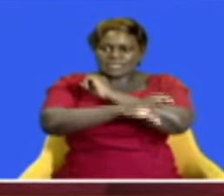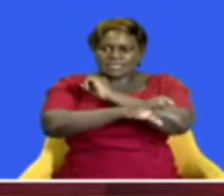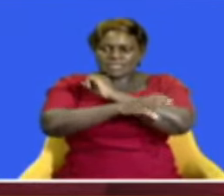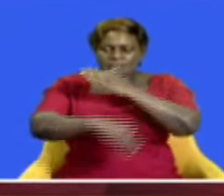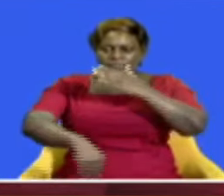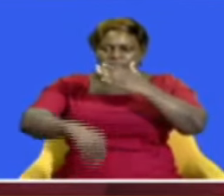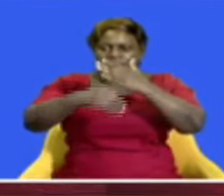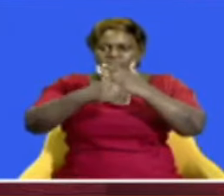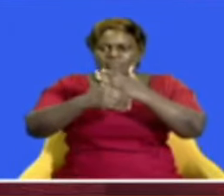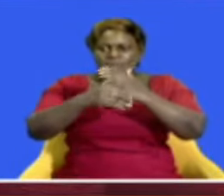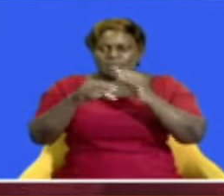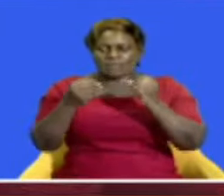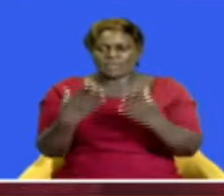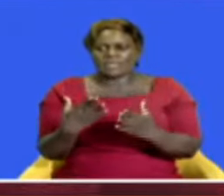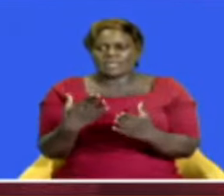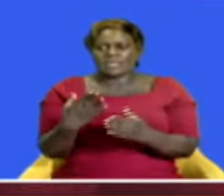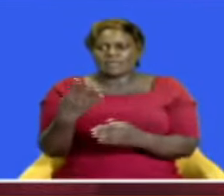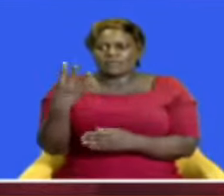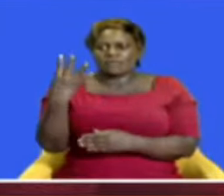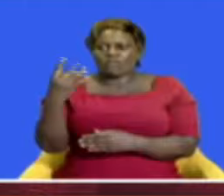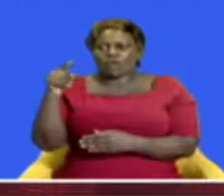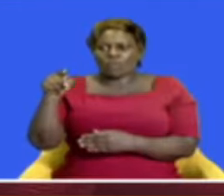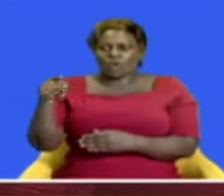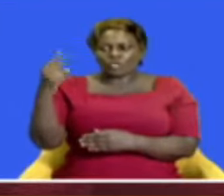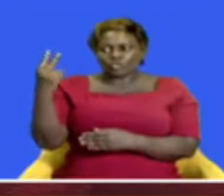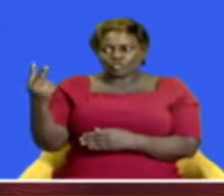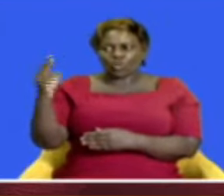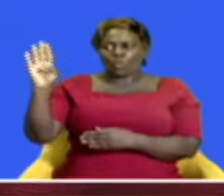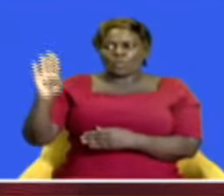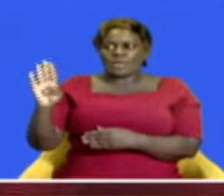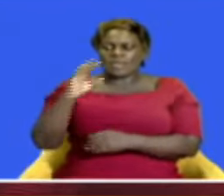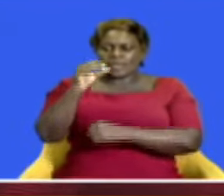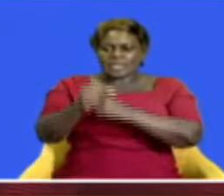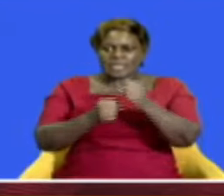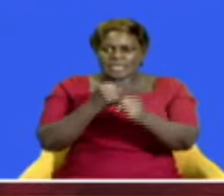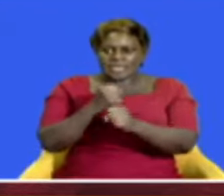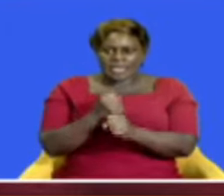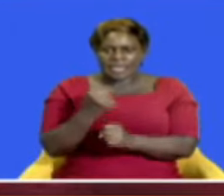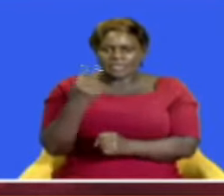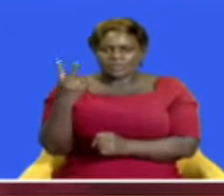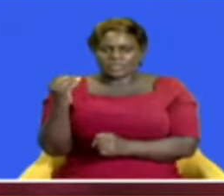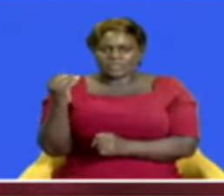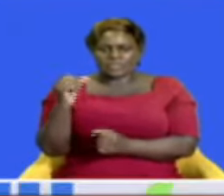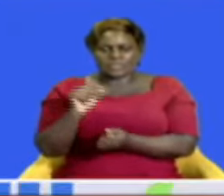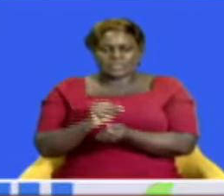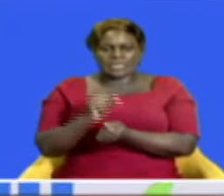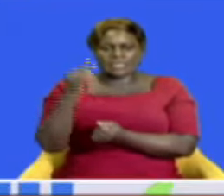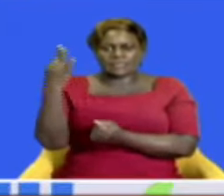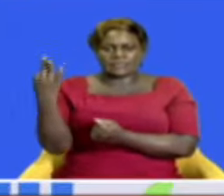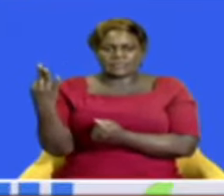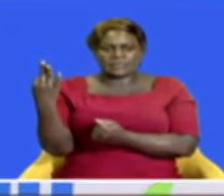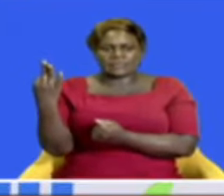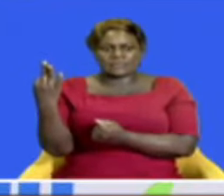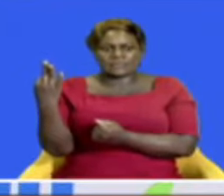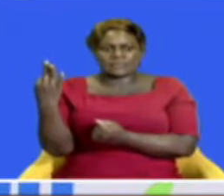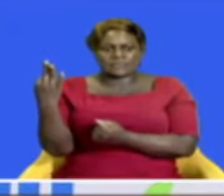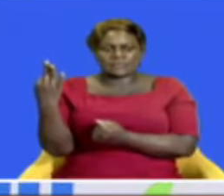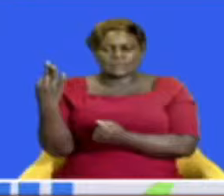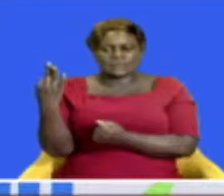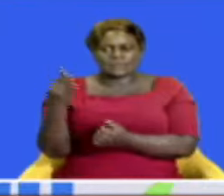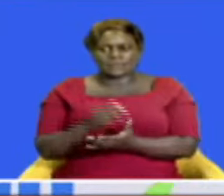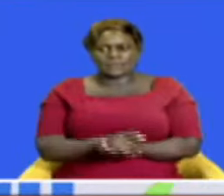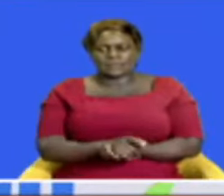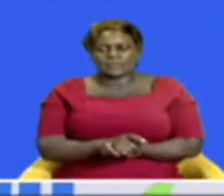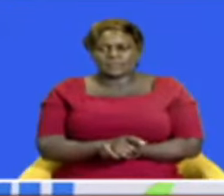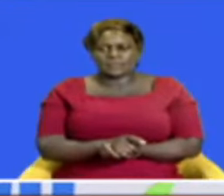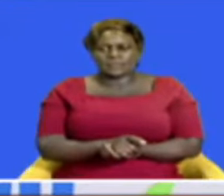ilipanda hadi kufikia shilingi bilioni 4.2 mwaka wa 2023. Income remittance says to